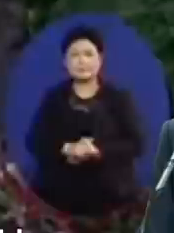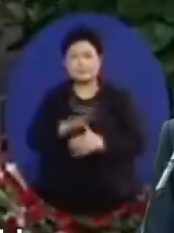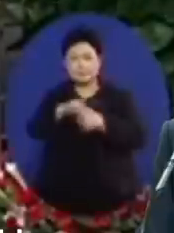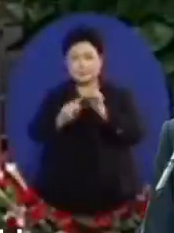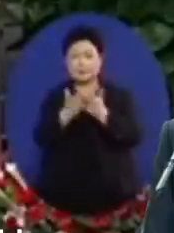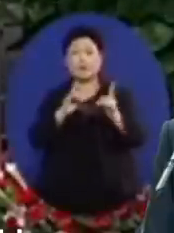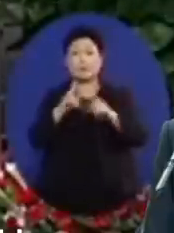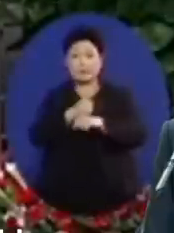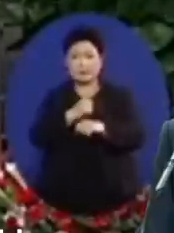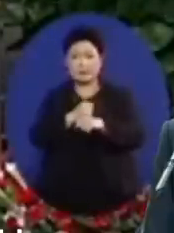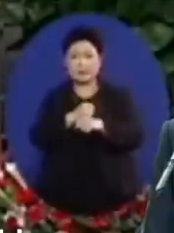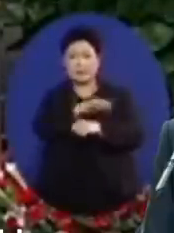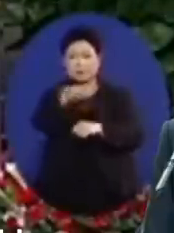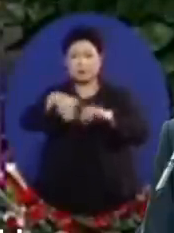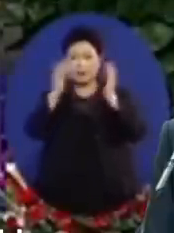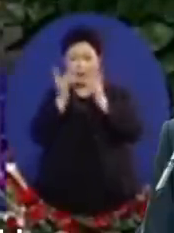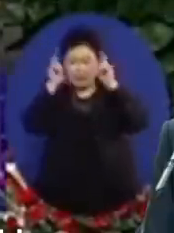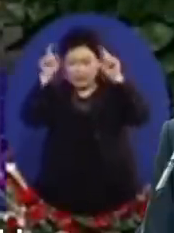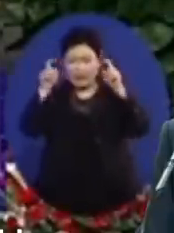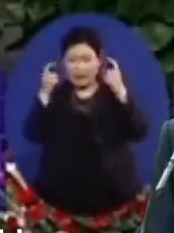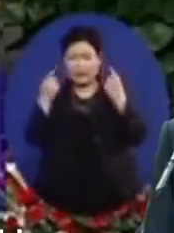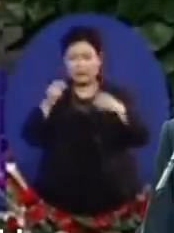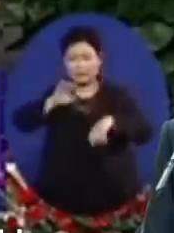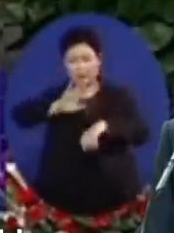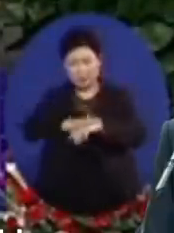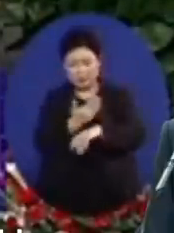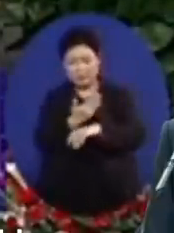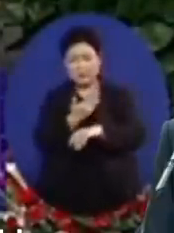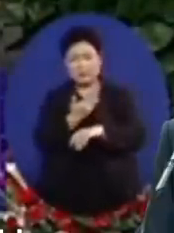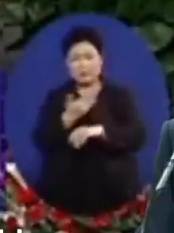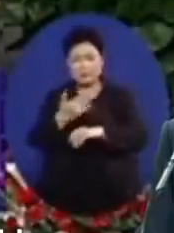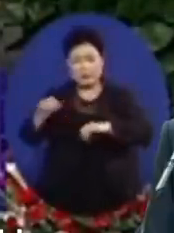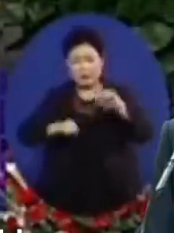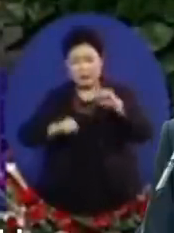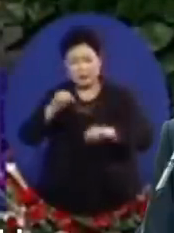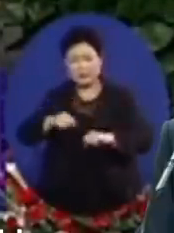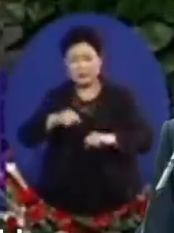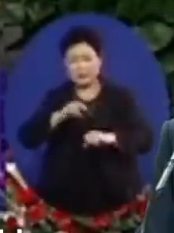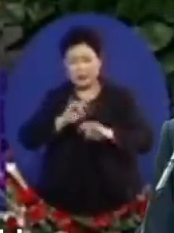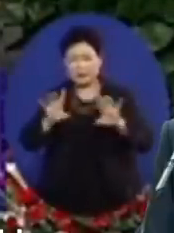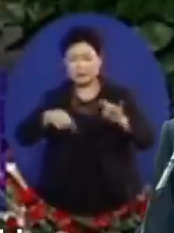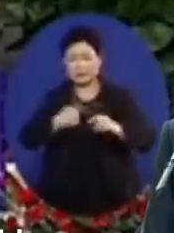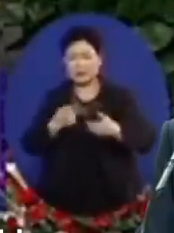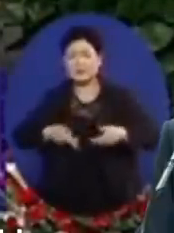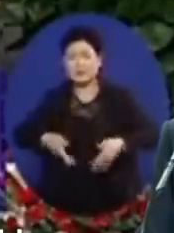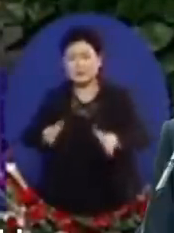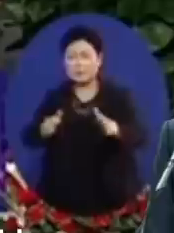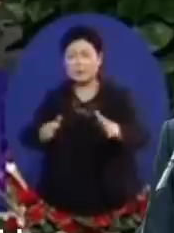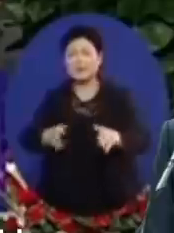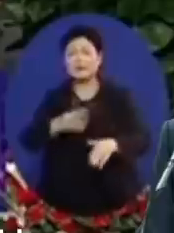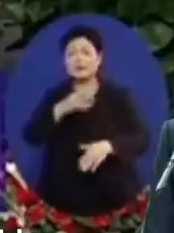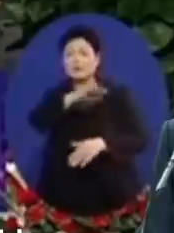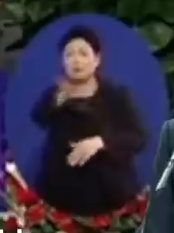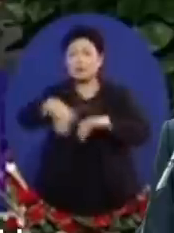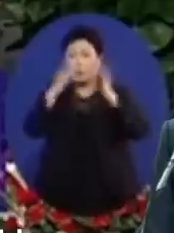성경은 말씀하기를 우리는 다 양 같아서 그릇 행하여 각기 책일로 갔거늘 야훼께서는 우리 무리의 죄악을 그에게